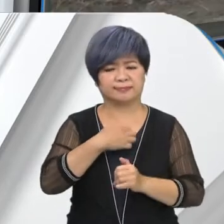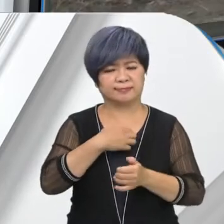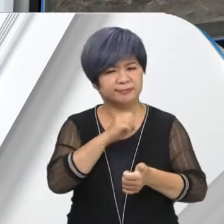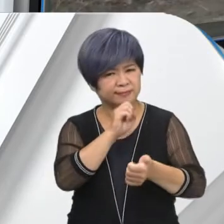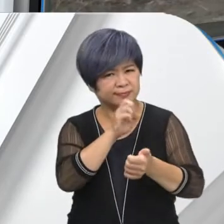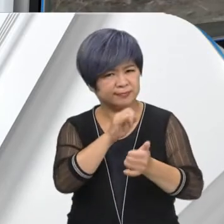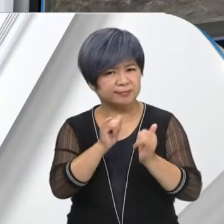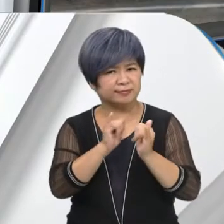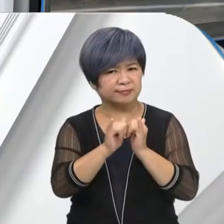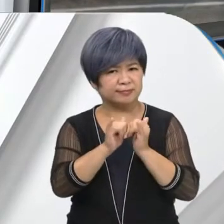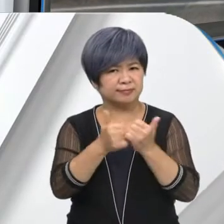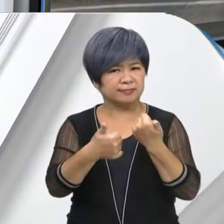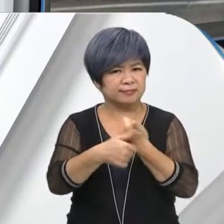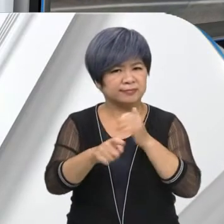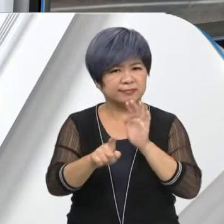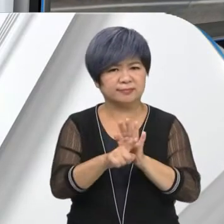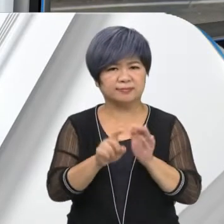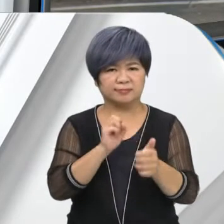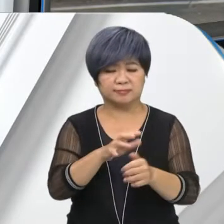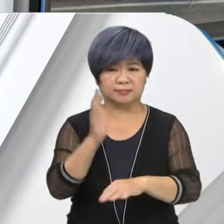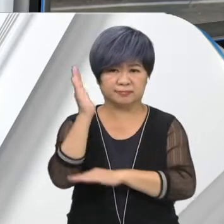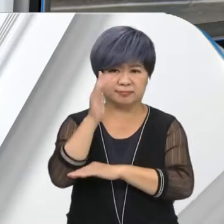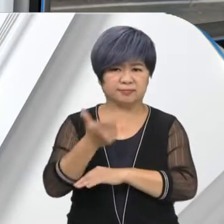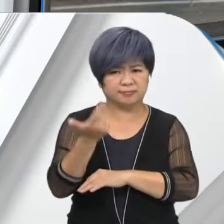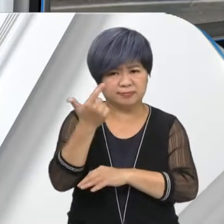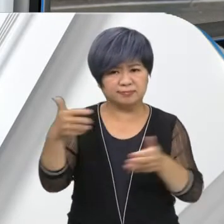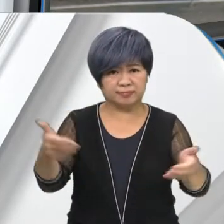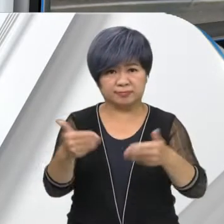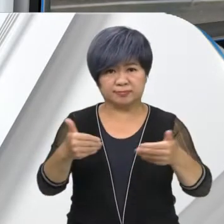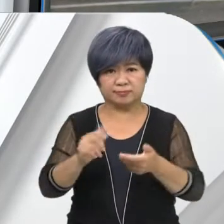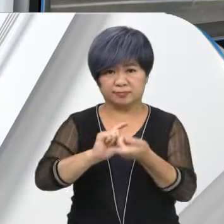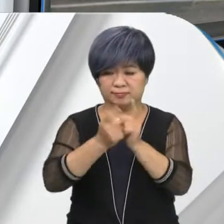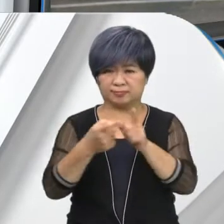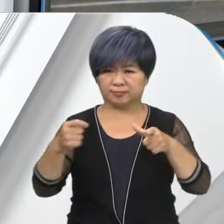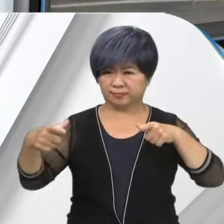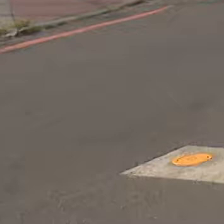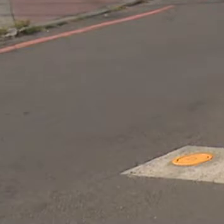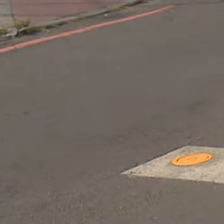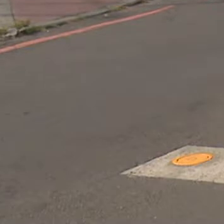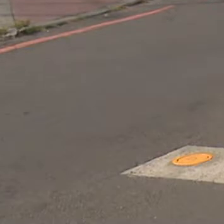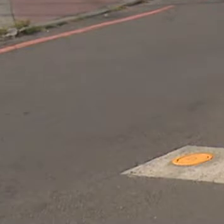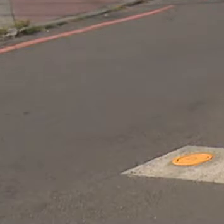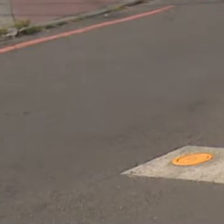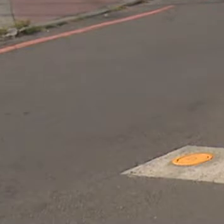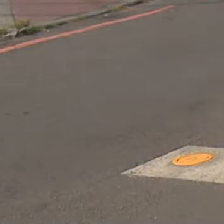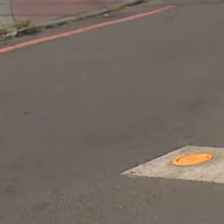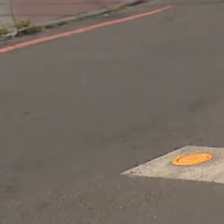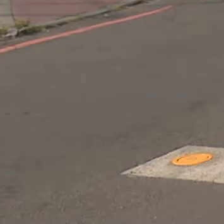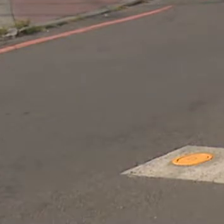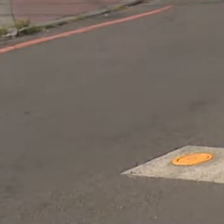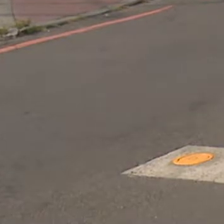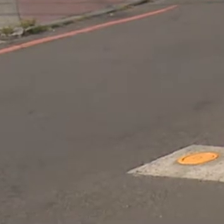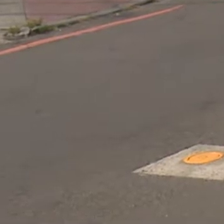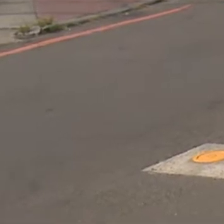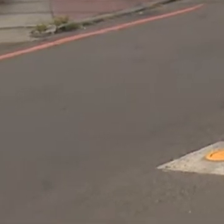清，希望公部门就交代来开发，将其变作共产。